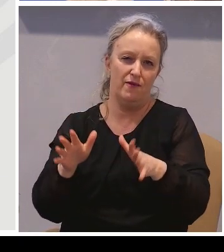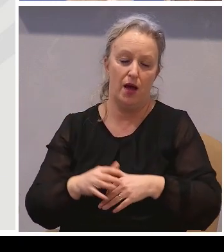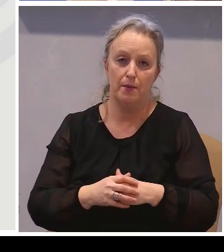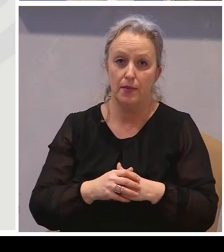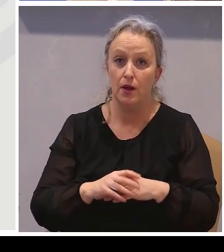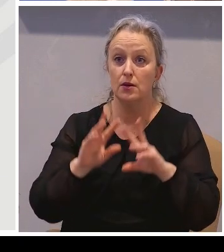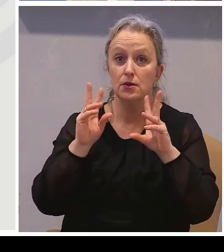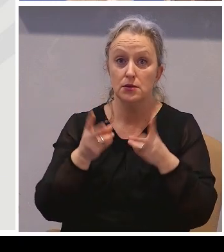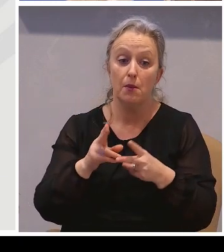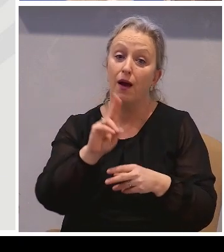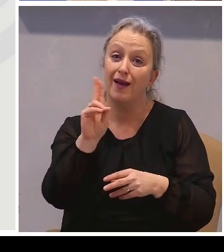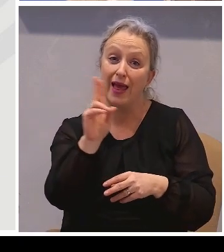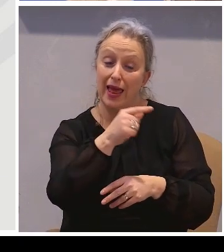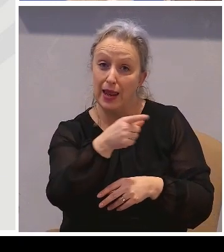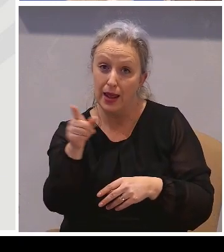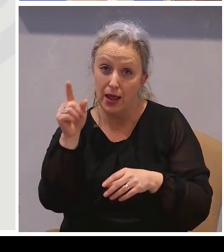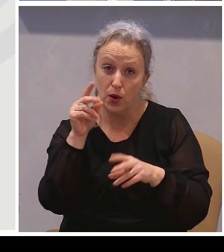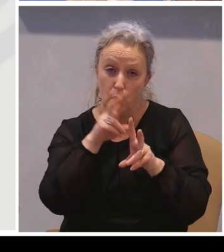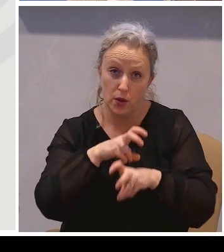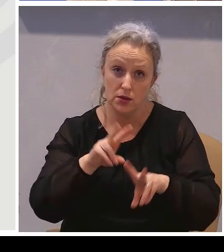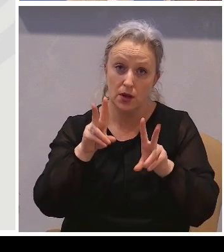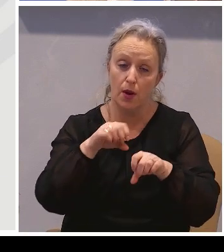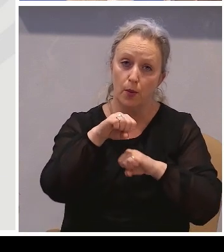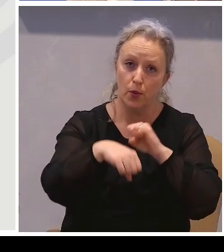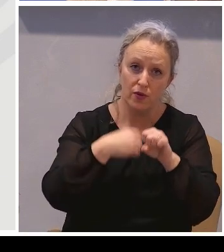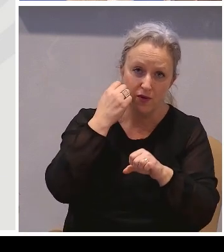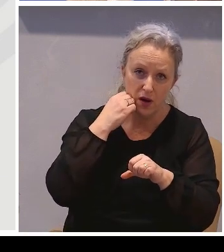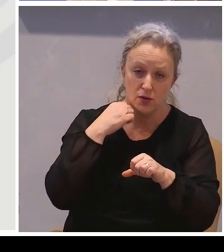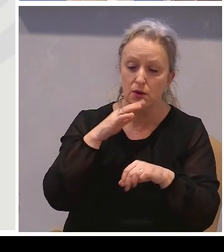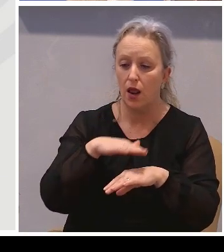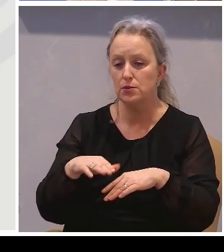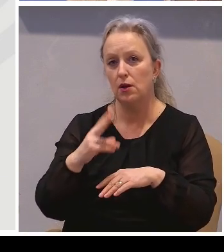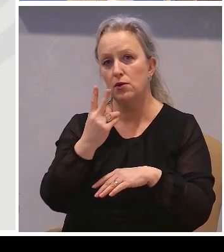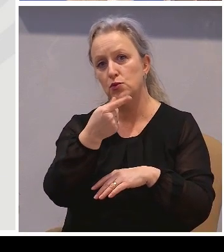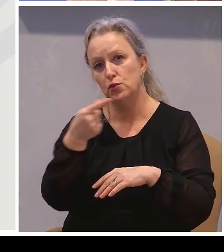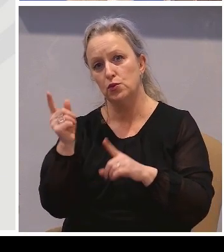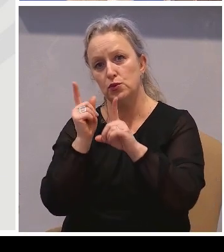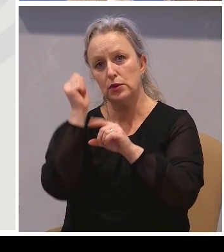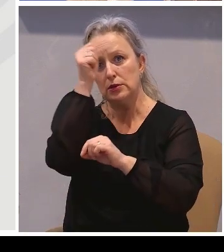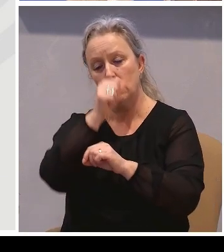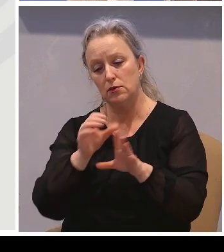see, et kellel then now uuritakse the samamoodi proportions are the teismelistel same. ja lastel 2-11 aastat.